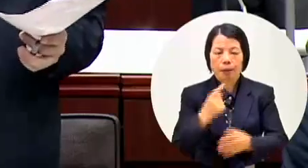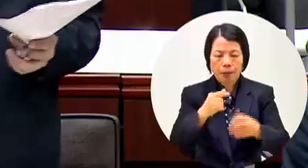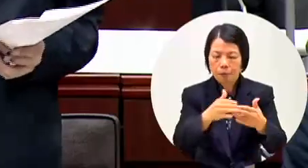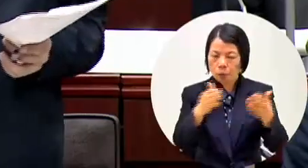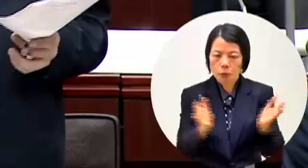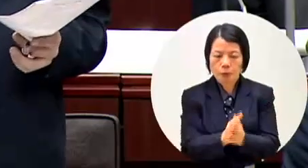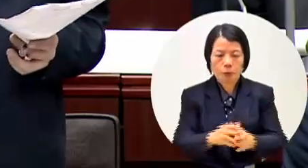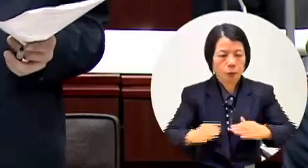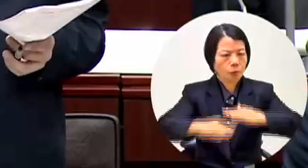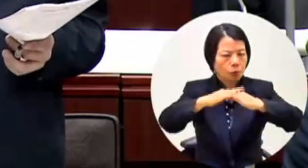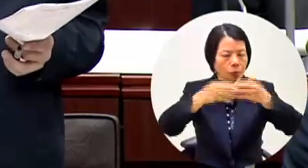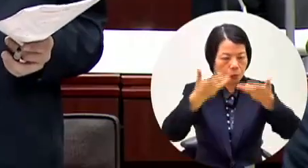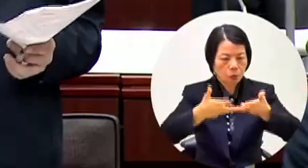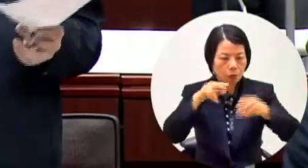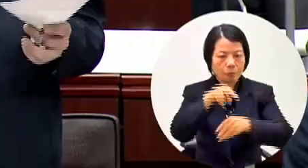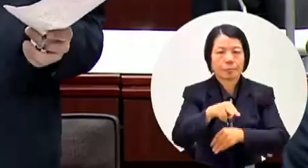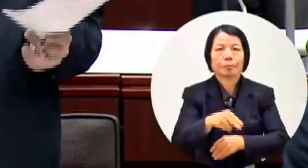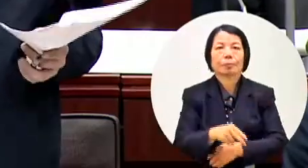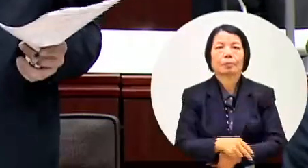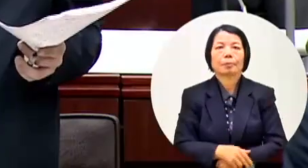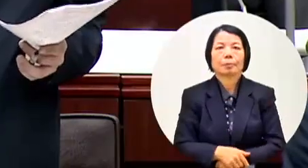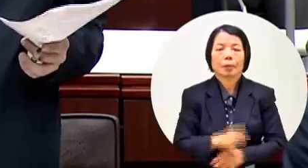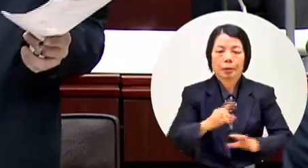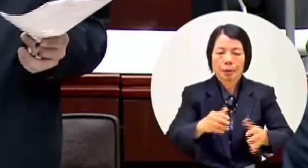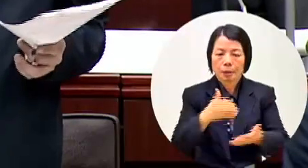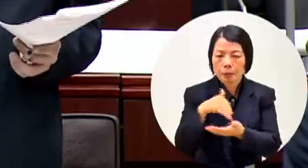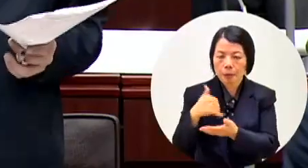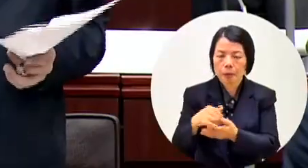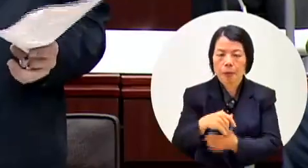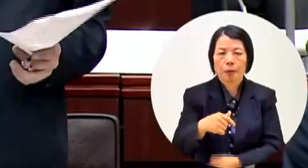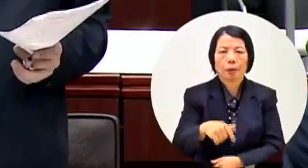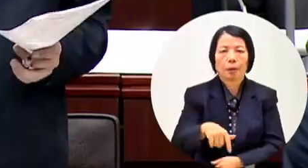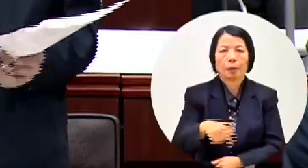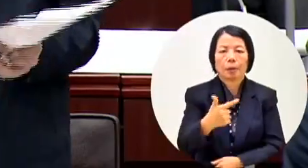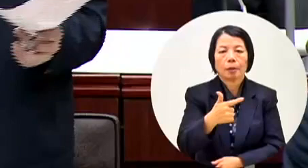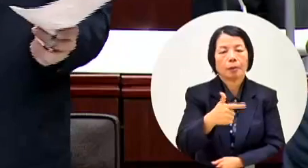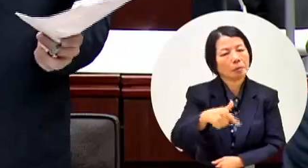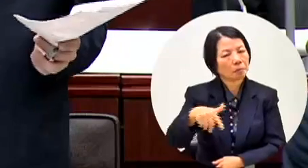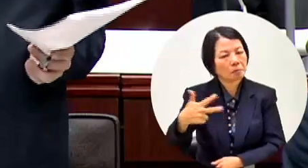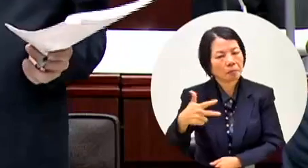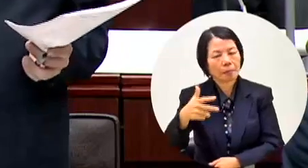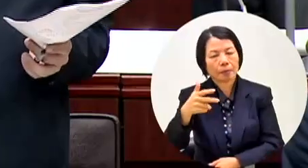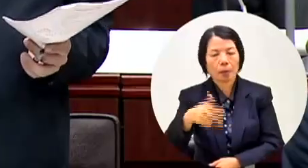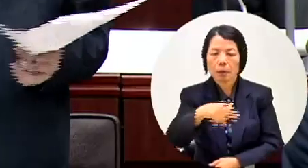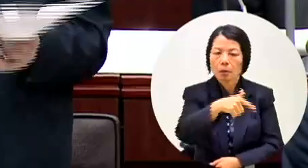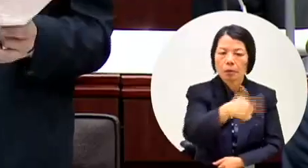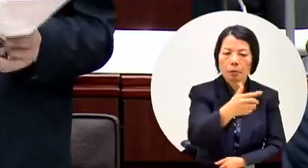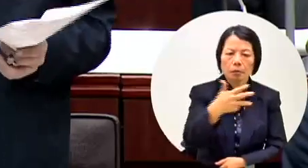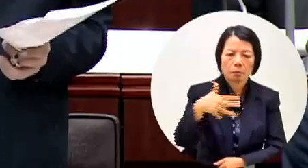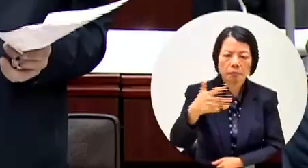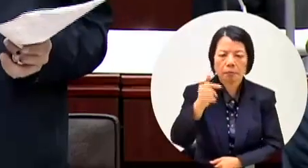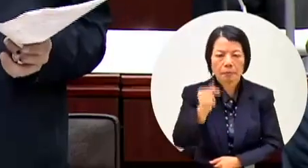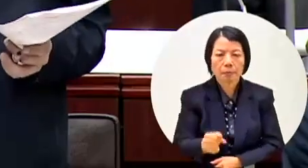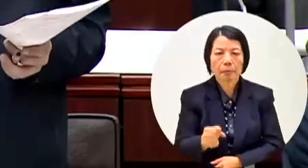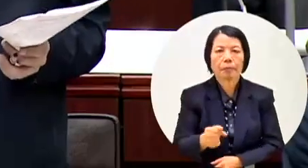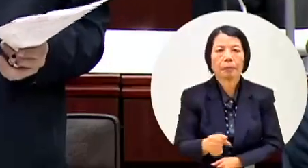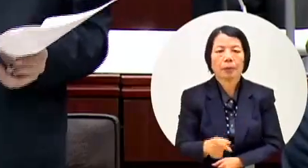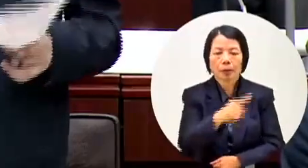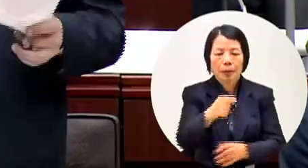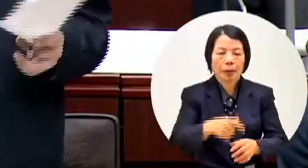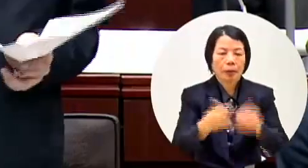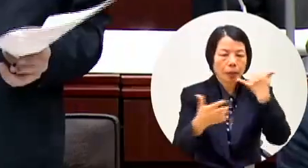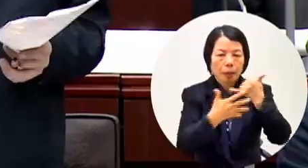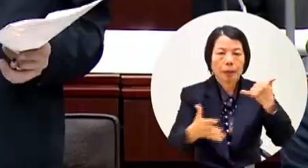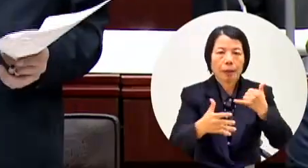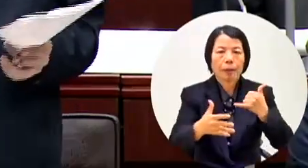过两天工业总会要来，现在估计最少600亿到800亿的投资，大家都可以看得到。前两天海霸王的投资，